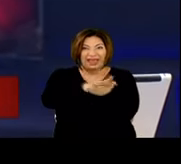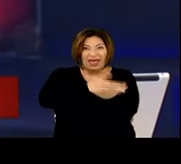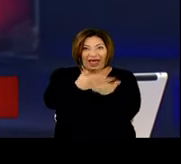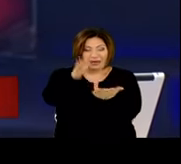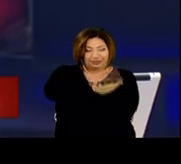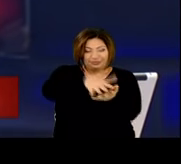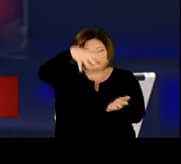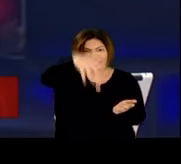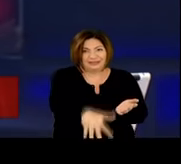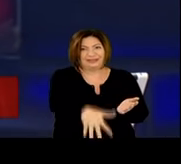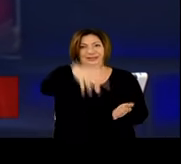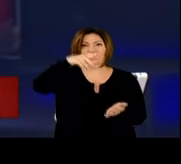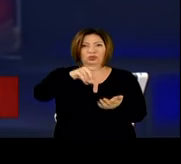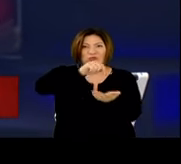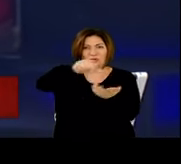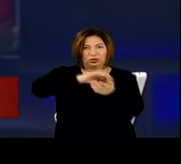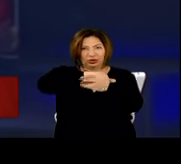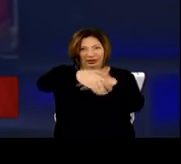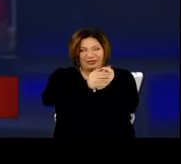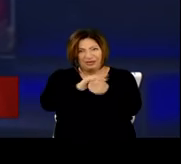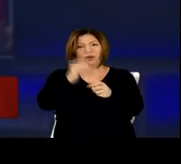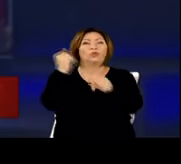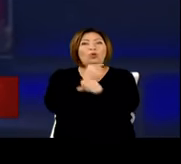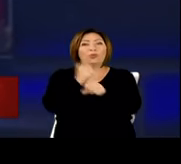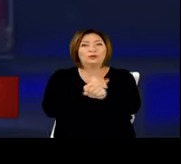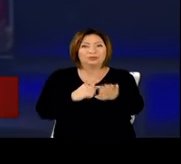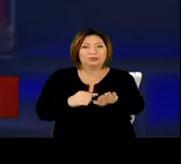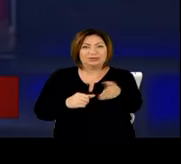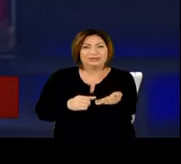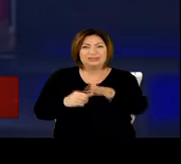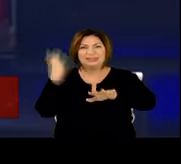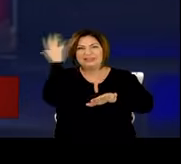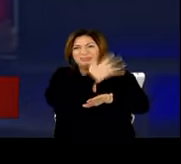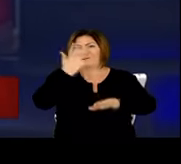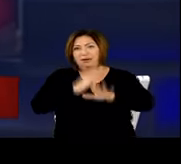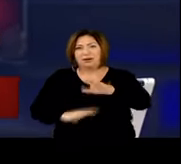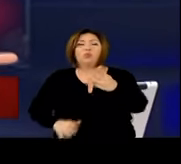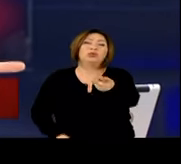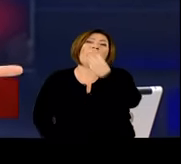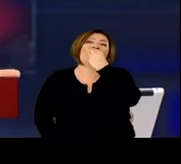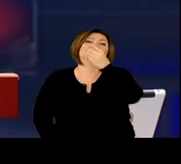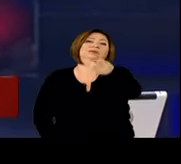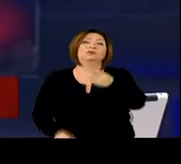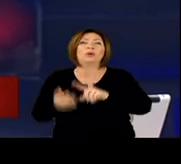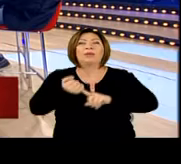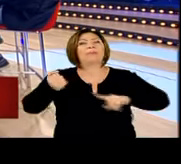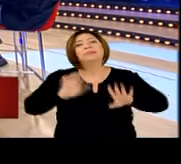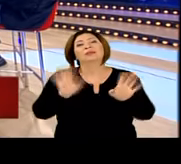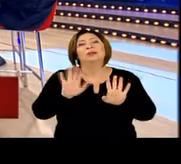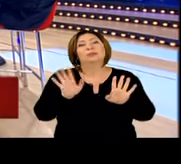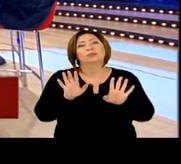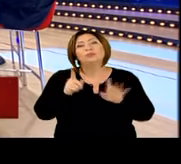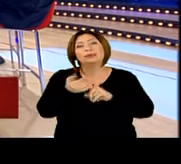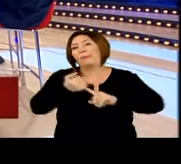bam, bir de bu kadar tuzla. Bir de kömür ateşinde kemer haline gelinceye kadar şey bu, bunu da yersin yani. Kebaplıktan çıkmış. Evet. Hayır bu